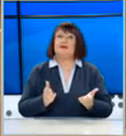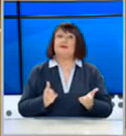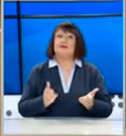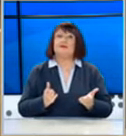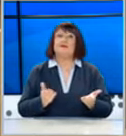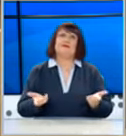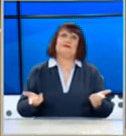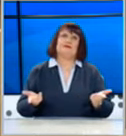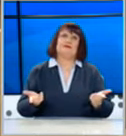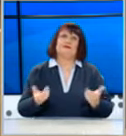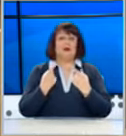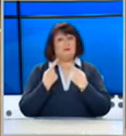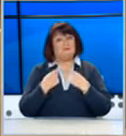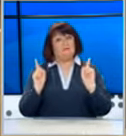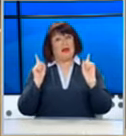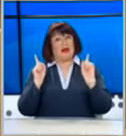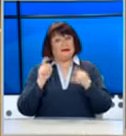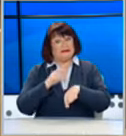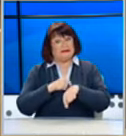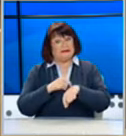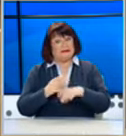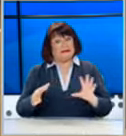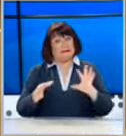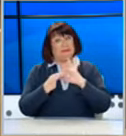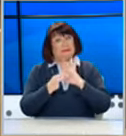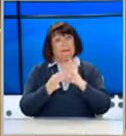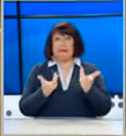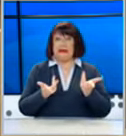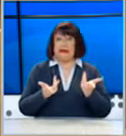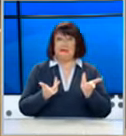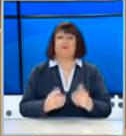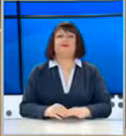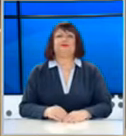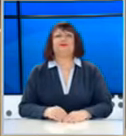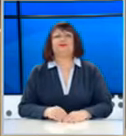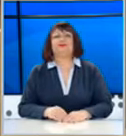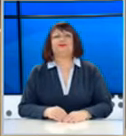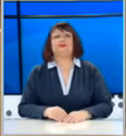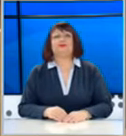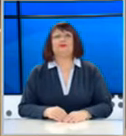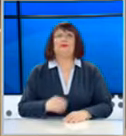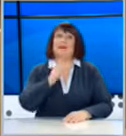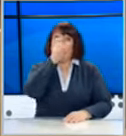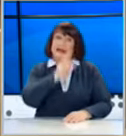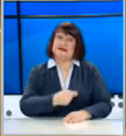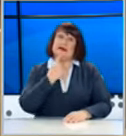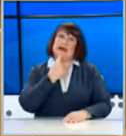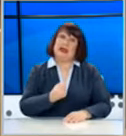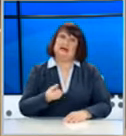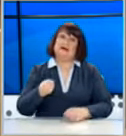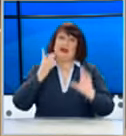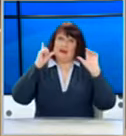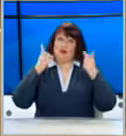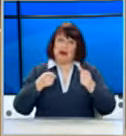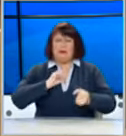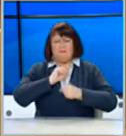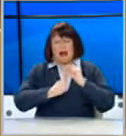μια παράξενη σύμπτωση. Την ώρα που υποτίθεται δίνετε τη μάχη απέναντι στην